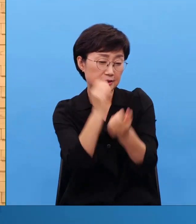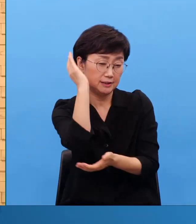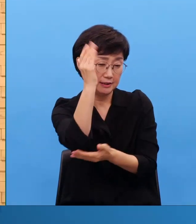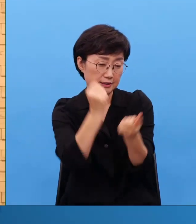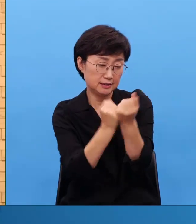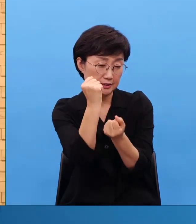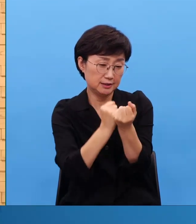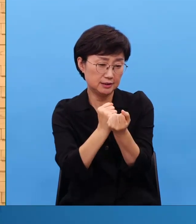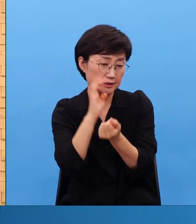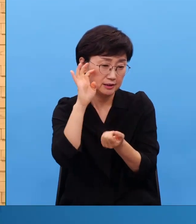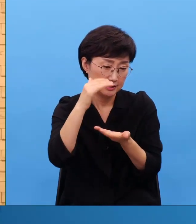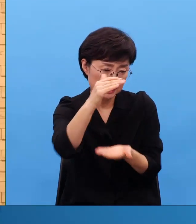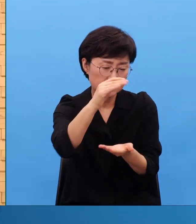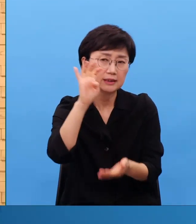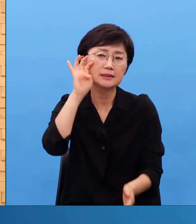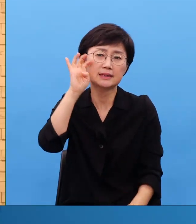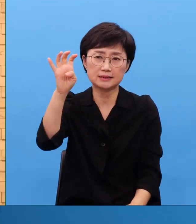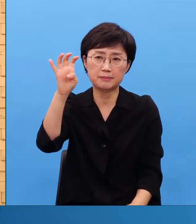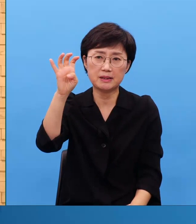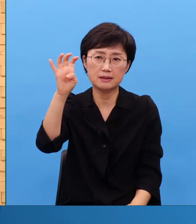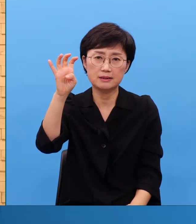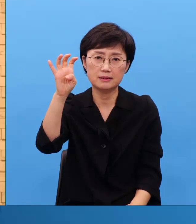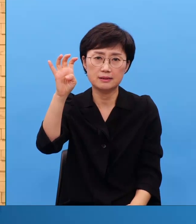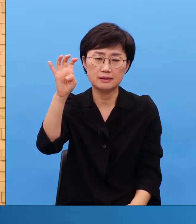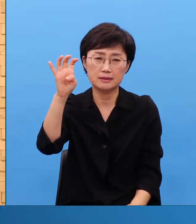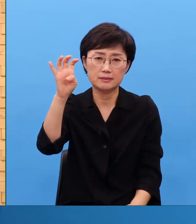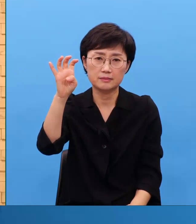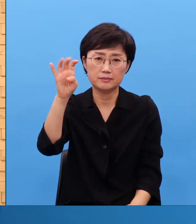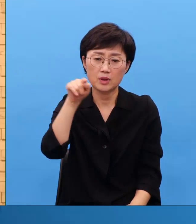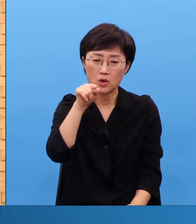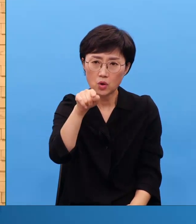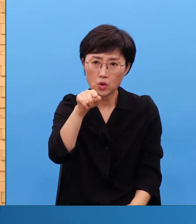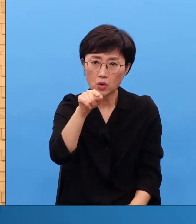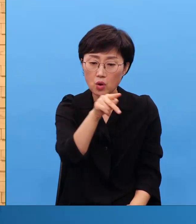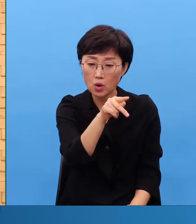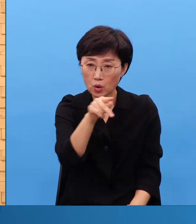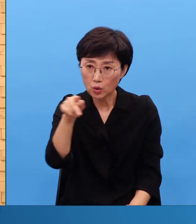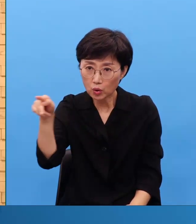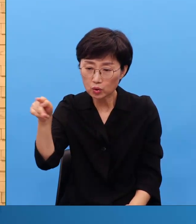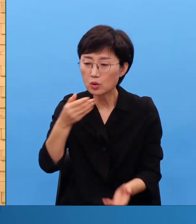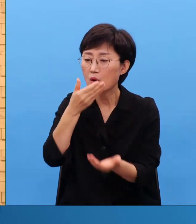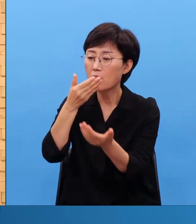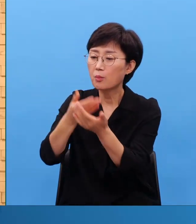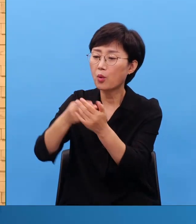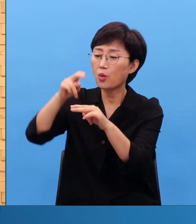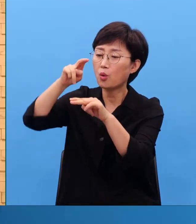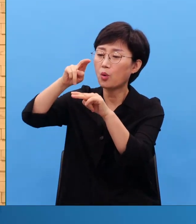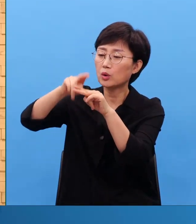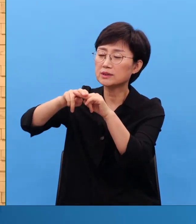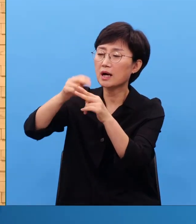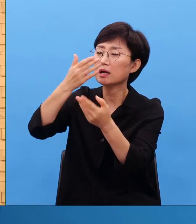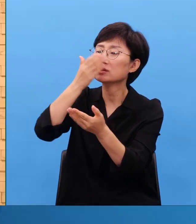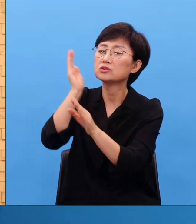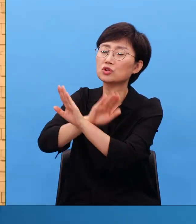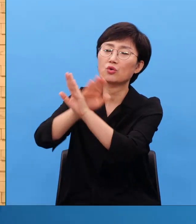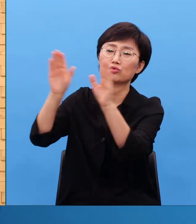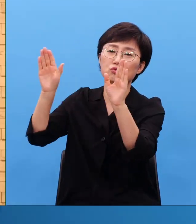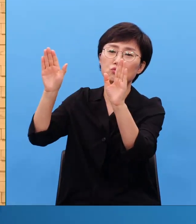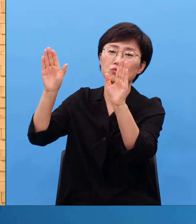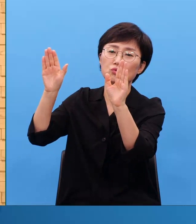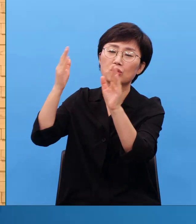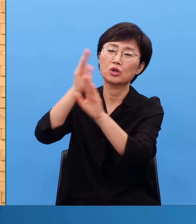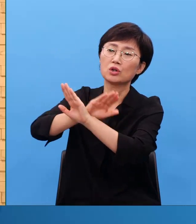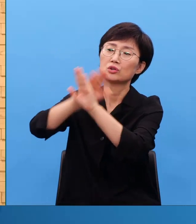kingdom of God for 40 days. 이게 보좌 천국 배경이고 이게 진정한 추수감사의 의미입니다. This